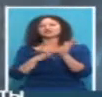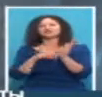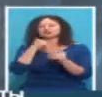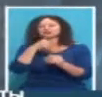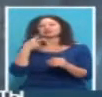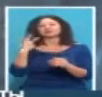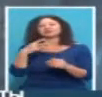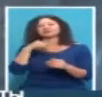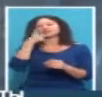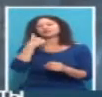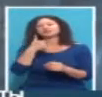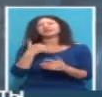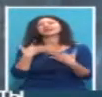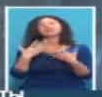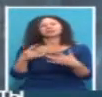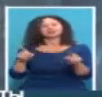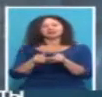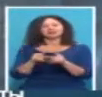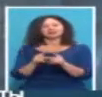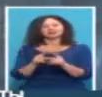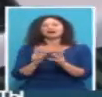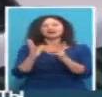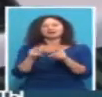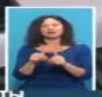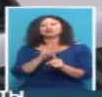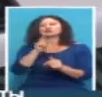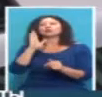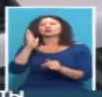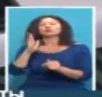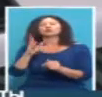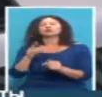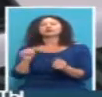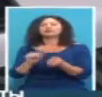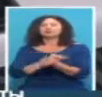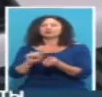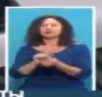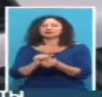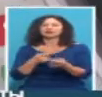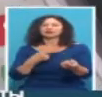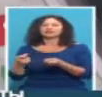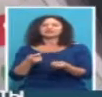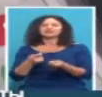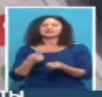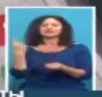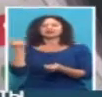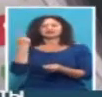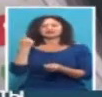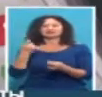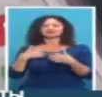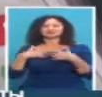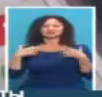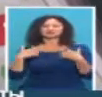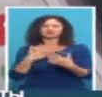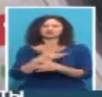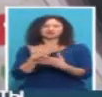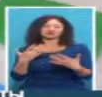2020 года требовать наличия таких аппаратов будут у тех, кто работает по патенту и руководит крестьянскими хозяйствами. Лина Карелина,